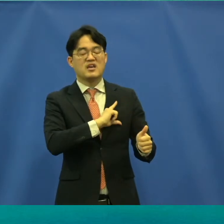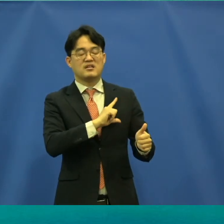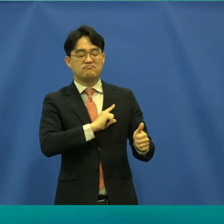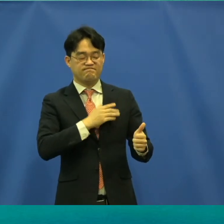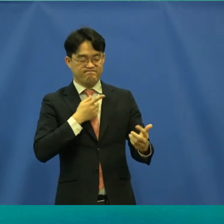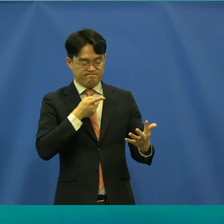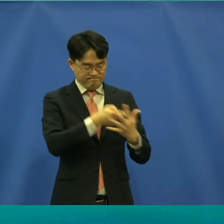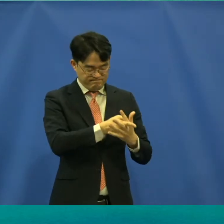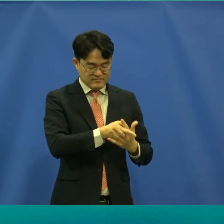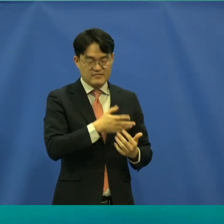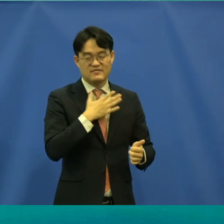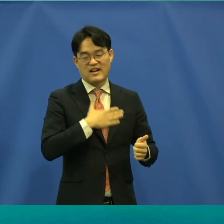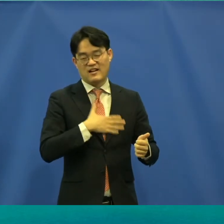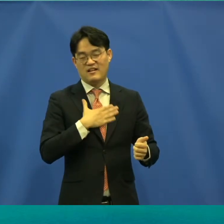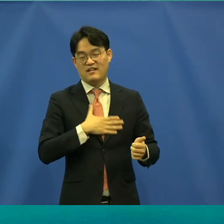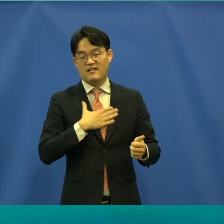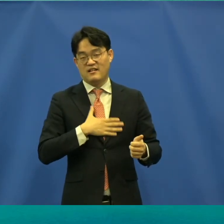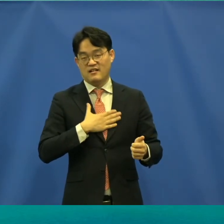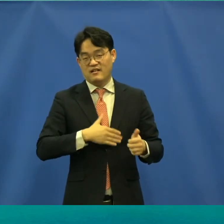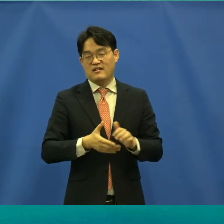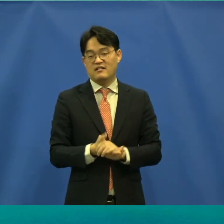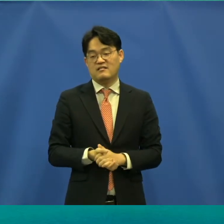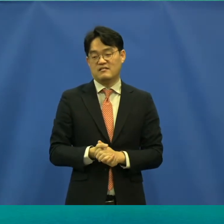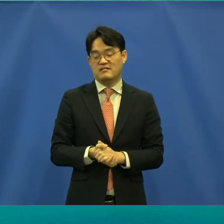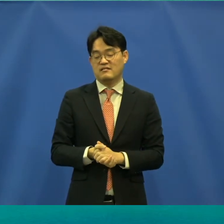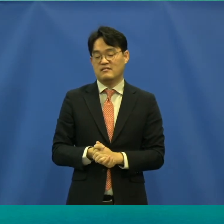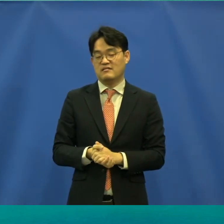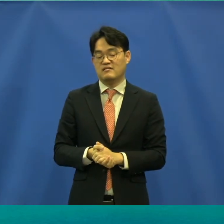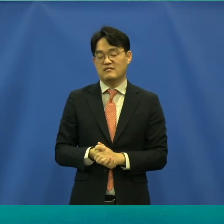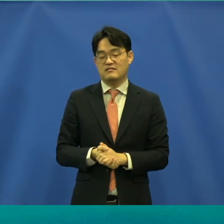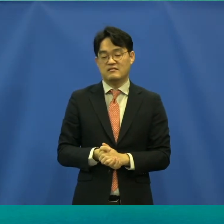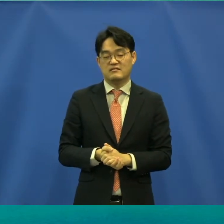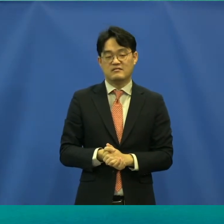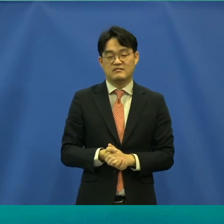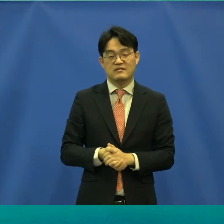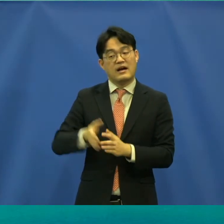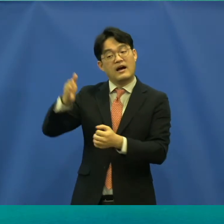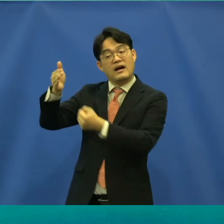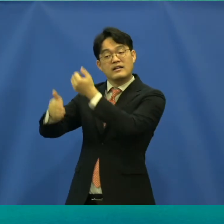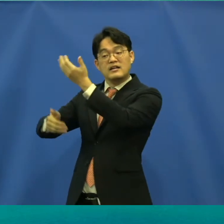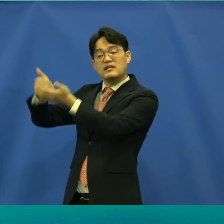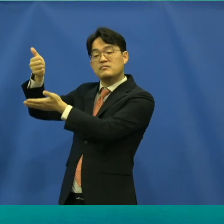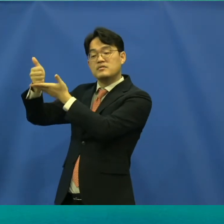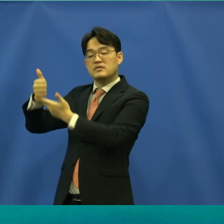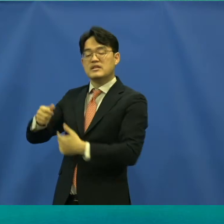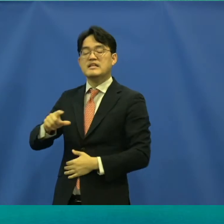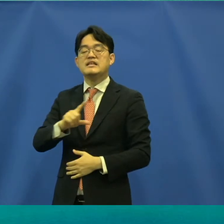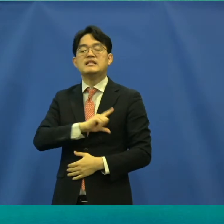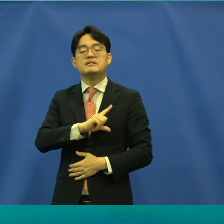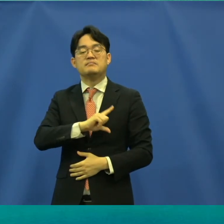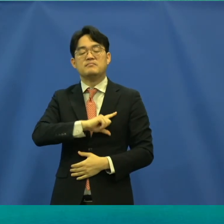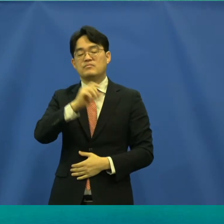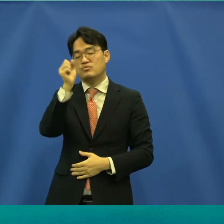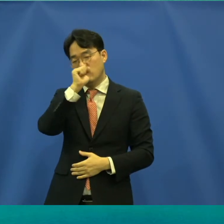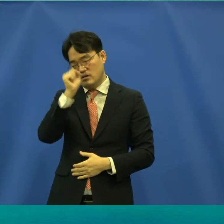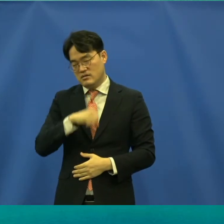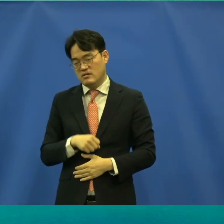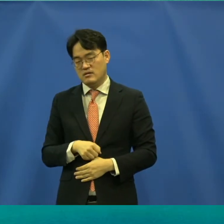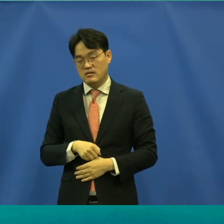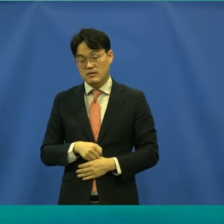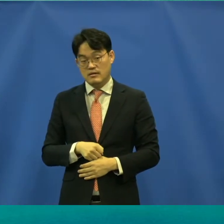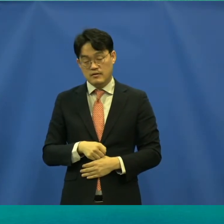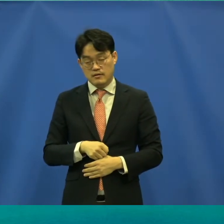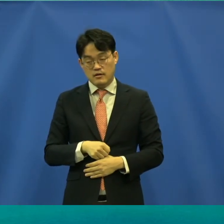하나님은 숫자나 기호를 별로 좋아하지 않습니다. 하나님은 이름을 좋아하십니다. 성경에